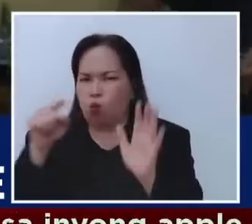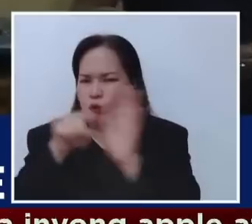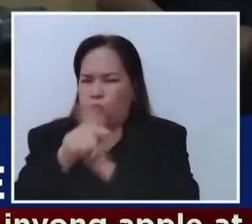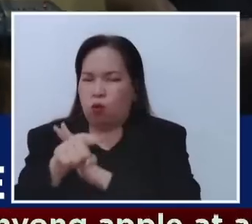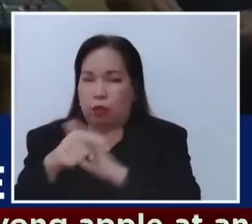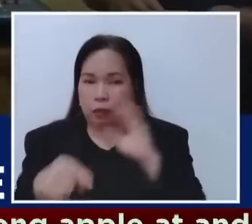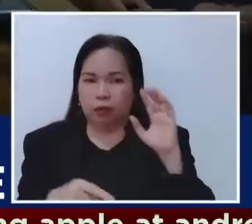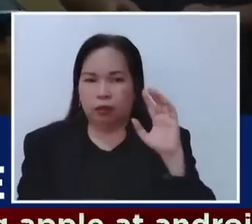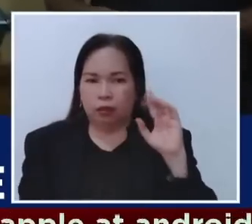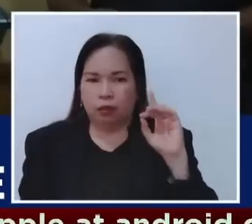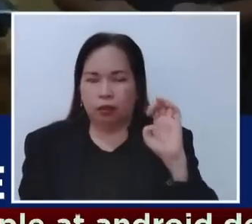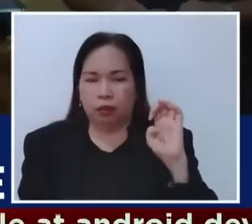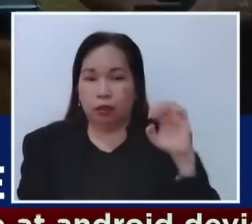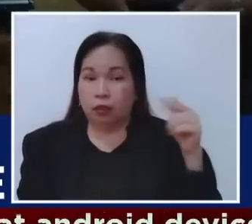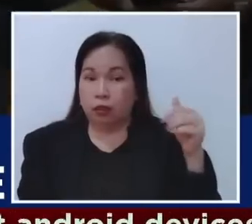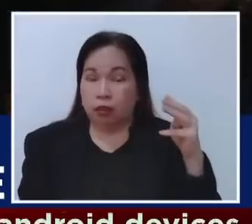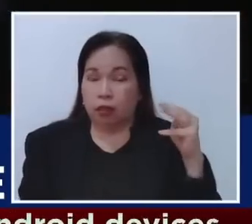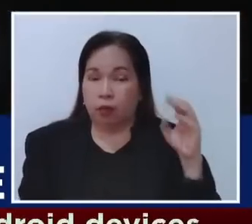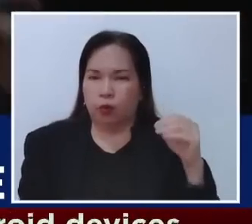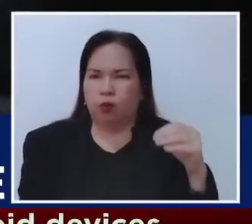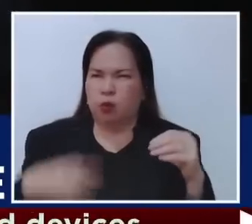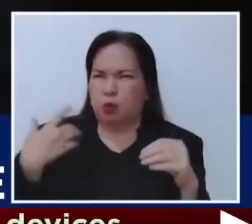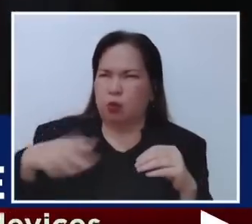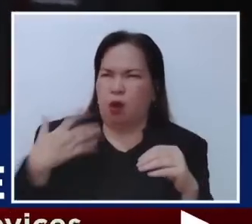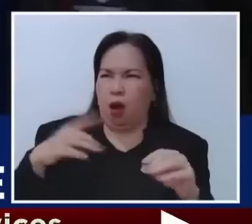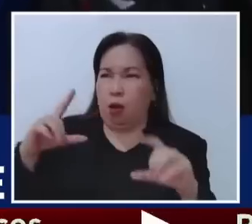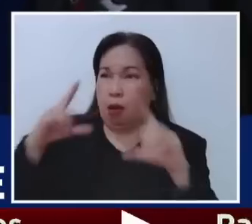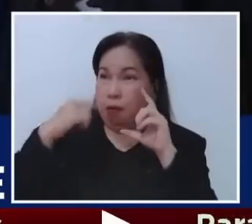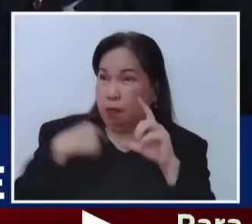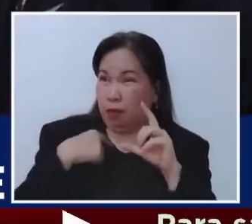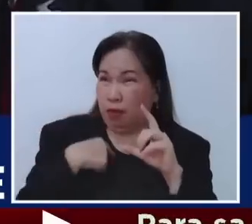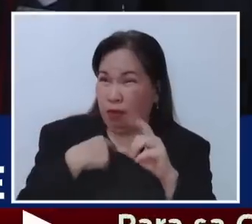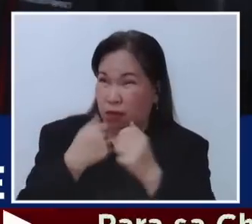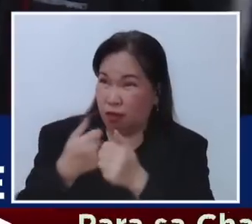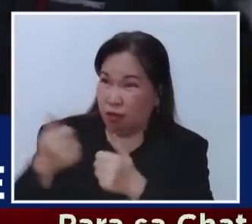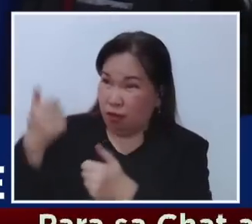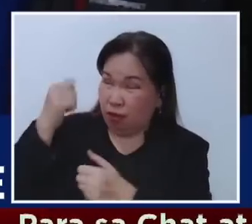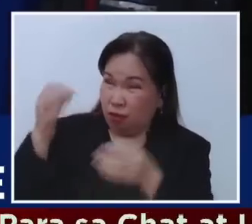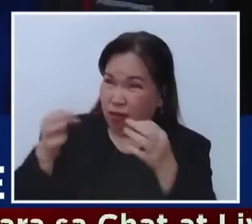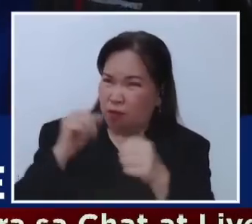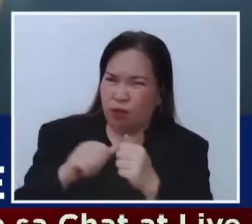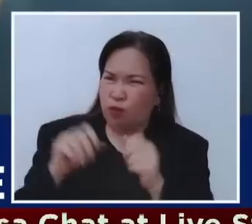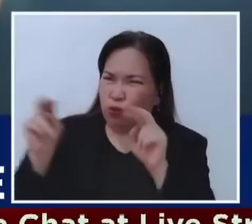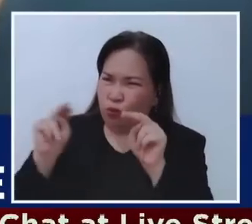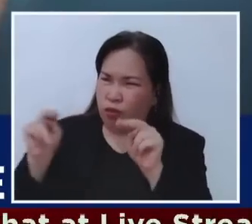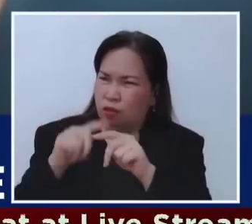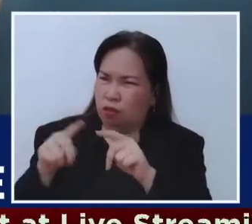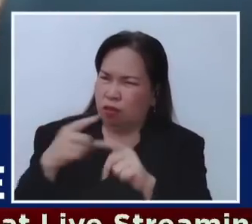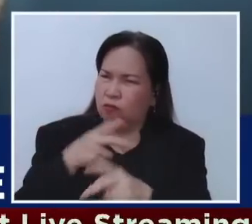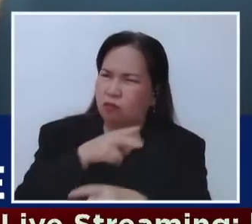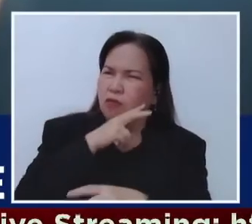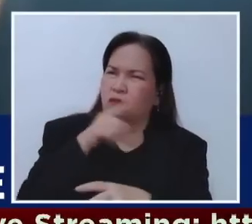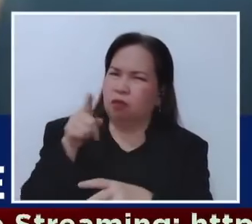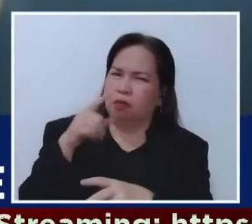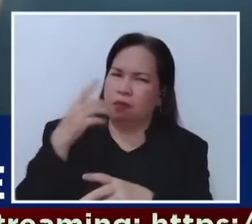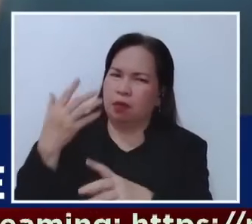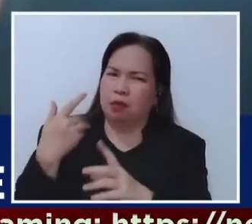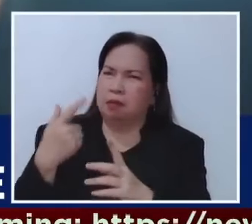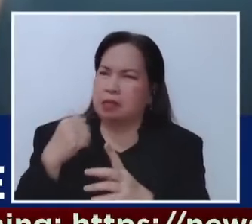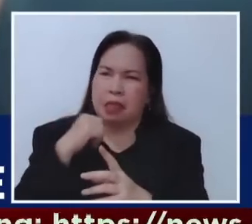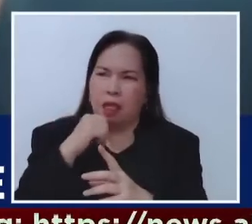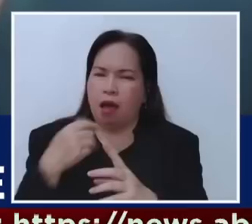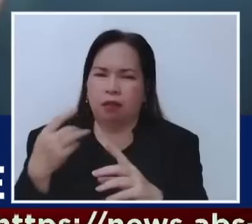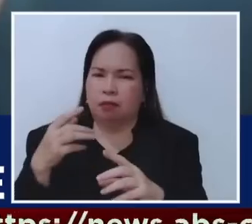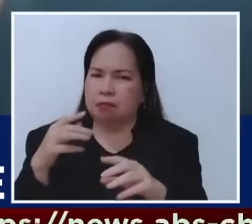Teves, ang mga ganitong pahayag ng kalihim ay nagbibigay sa kanya ng pagdurudang magiging patas ang DOJ